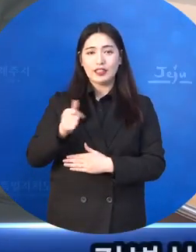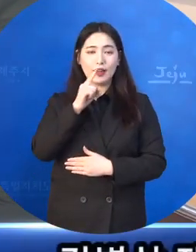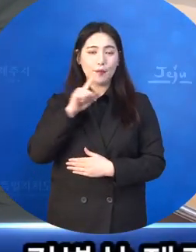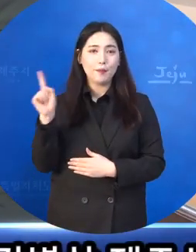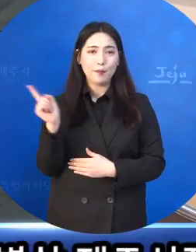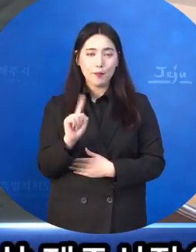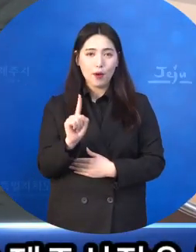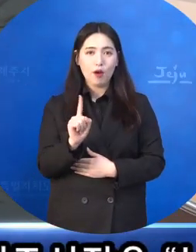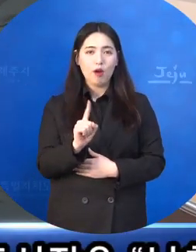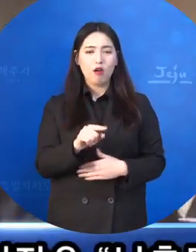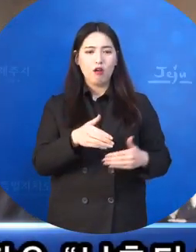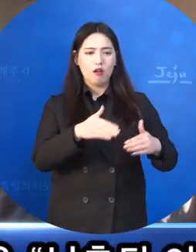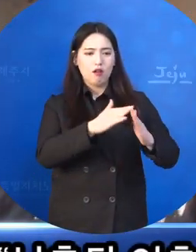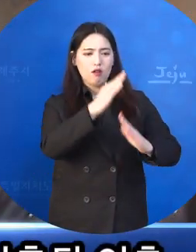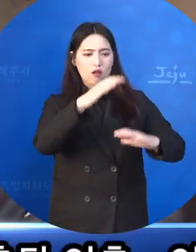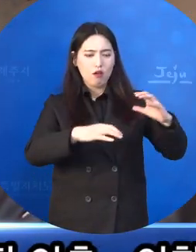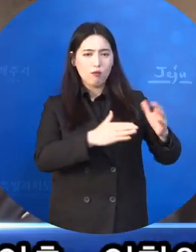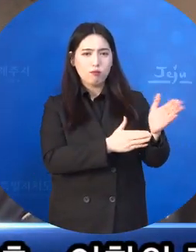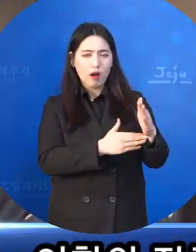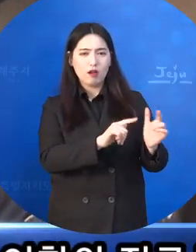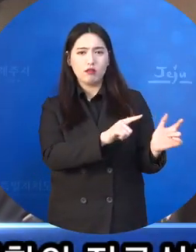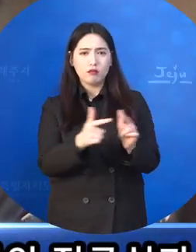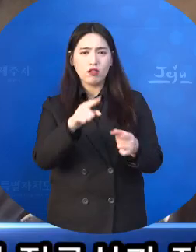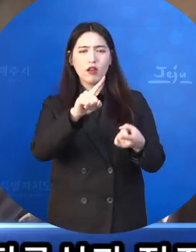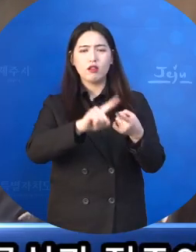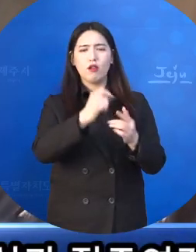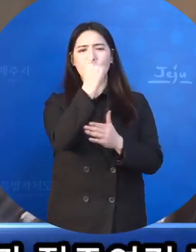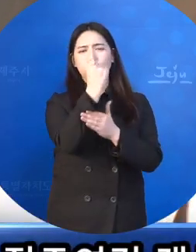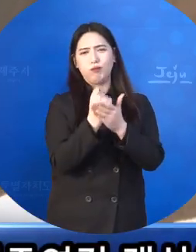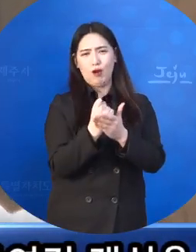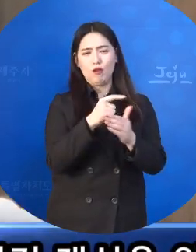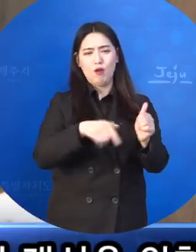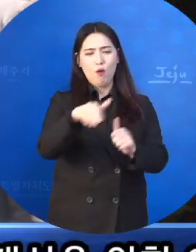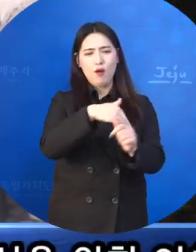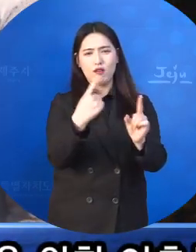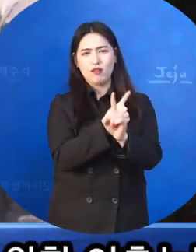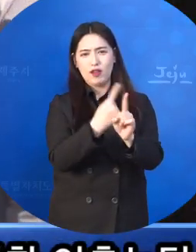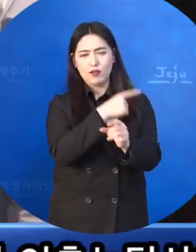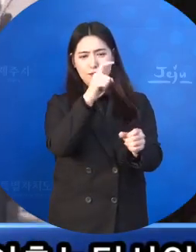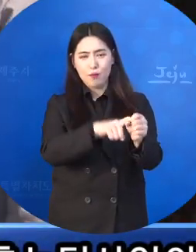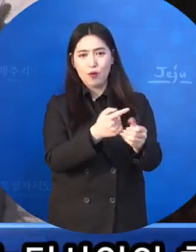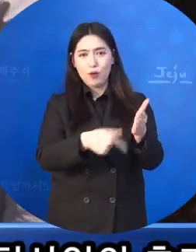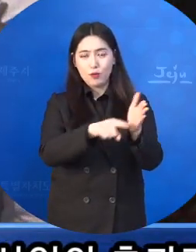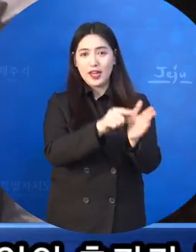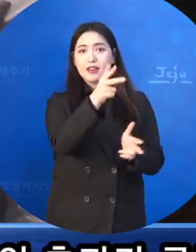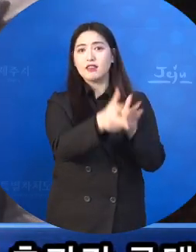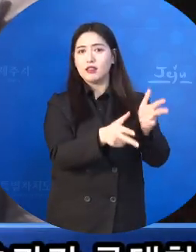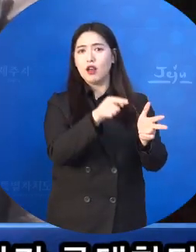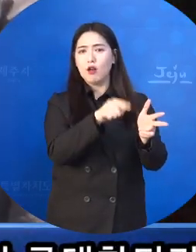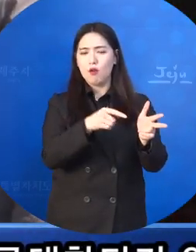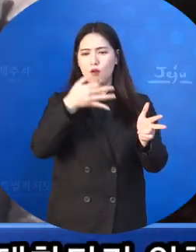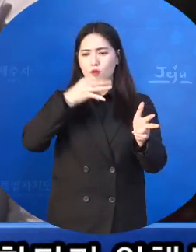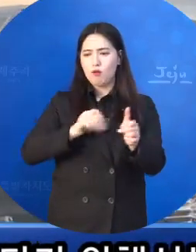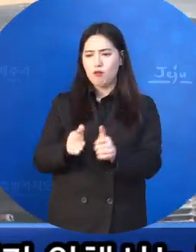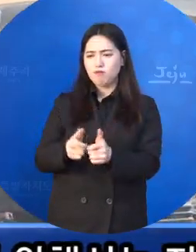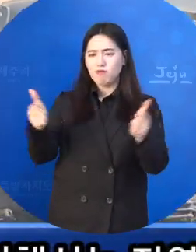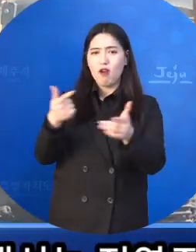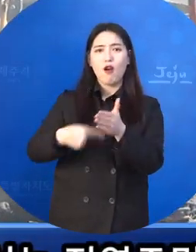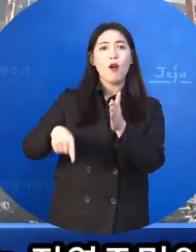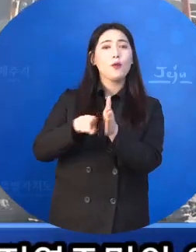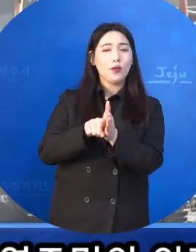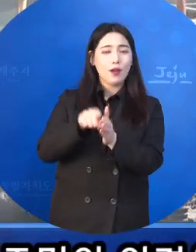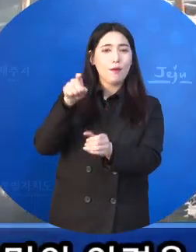강병삼 제주시장은 낙후된 어촌어항의 접근성과 정주여건 개선을 위한 어촌유들 사업의